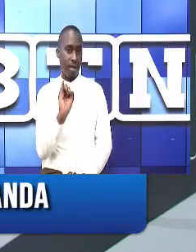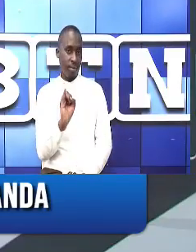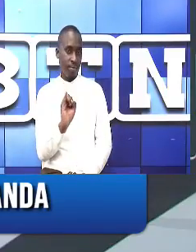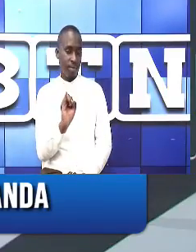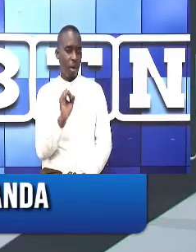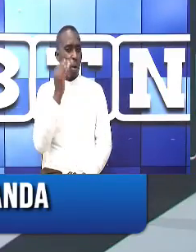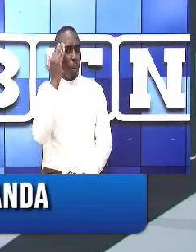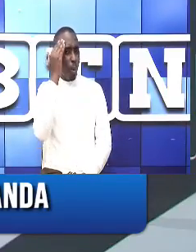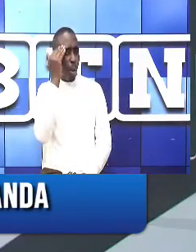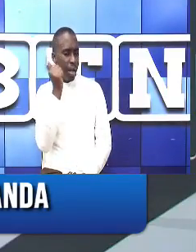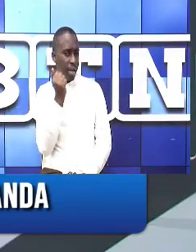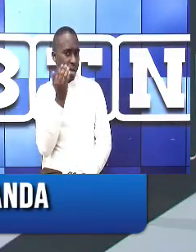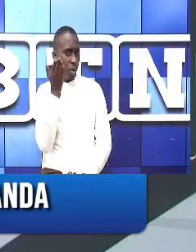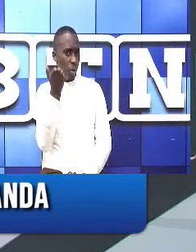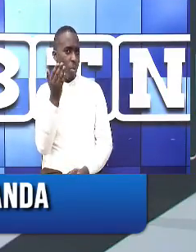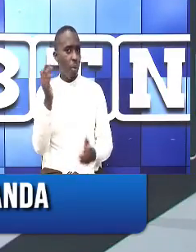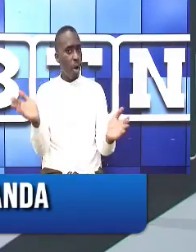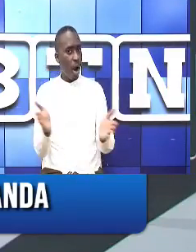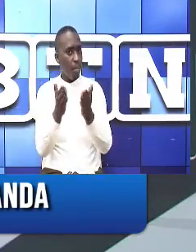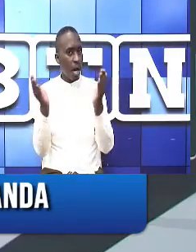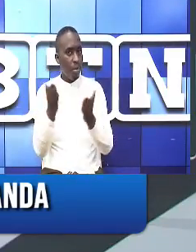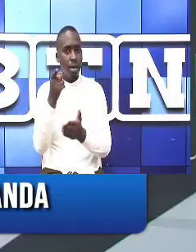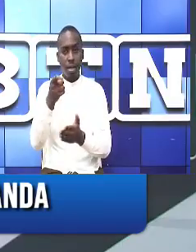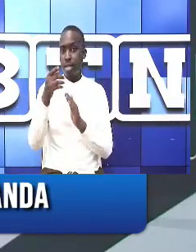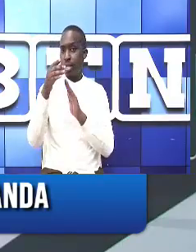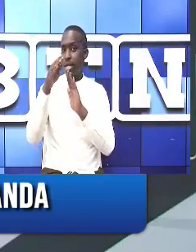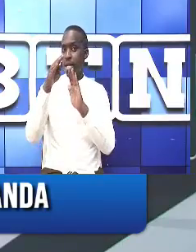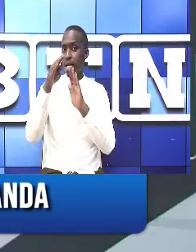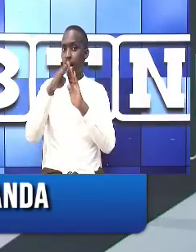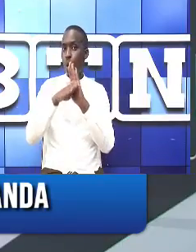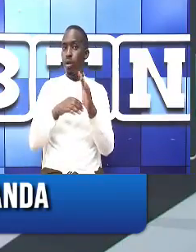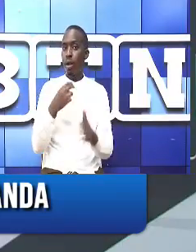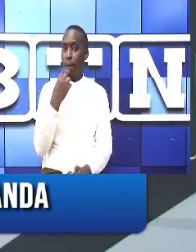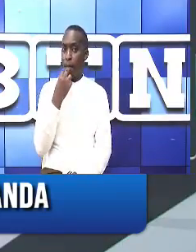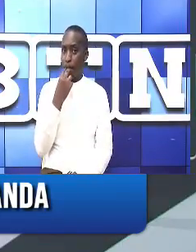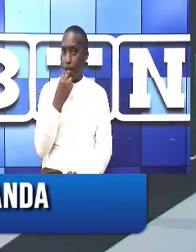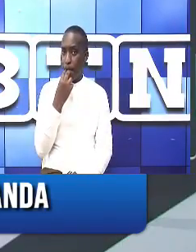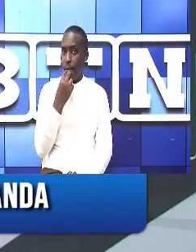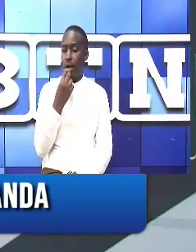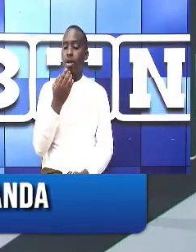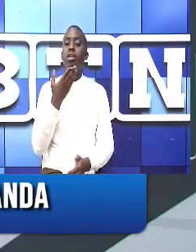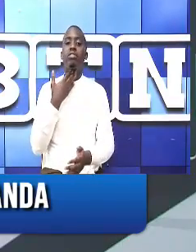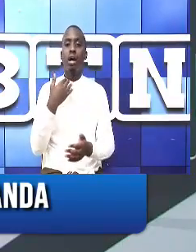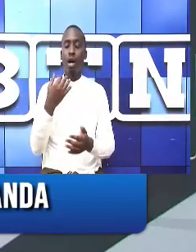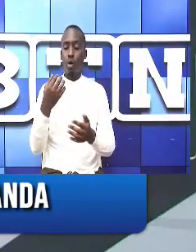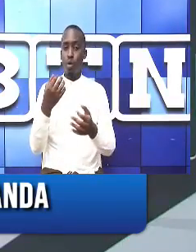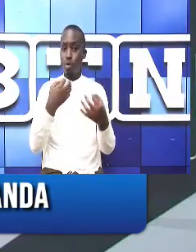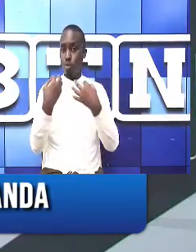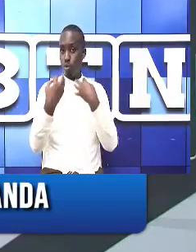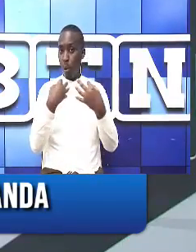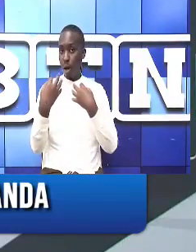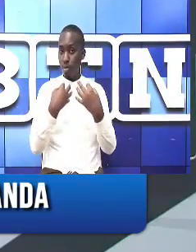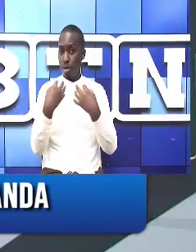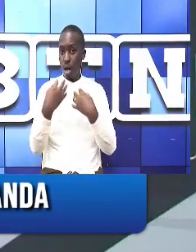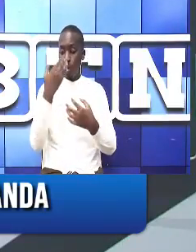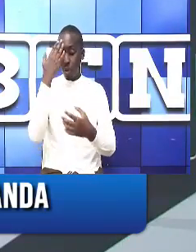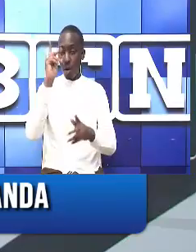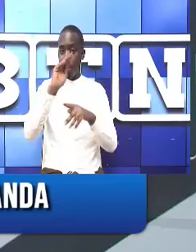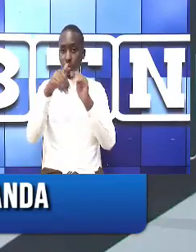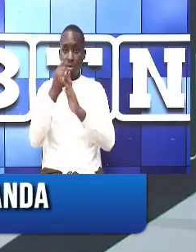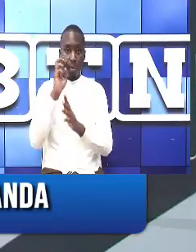iki buno bukangurambaga iyi gahunda ya Ring the Bell ndagira ngo abariyo duheraho uyidusobanure kugira ngo n'abadukurikiye baze kubasha